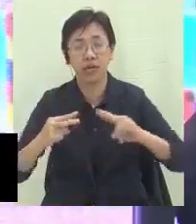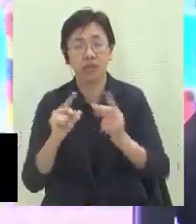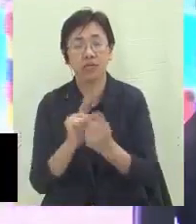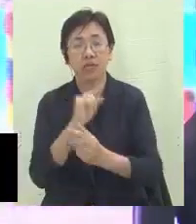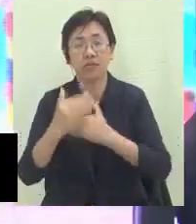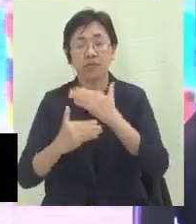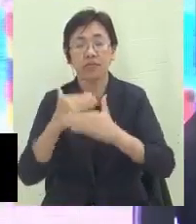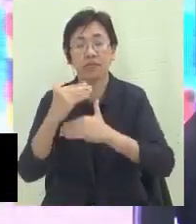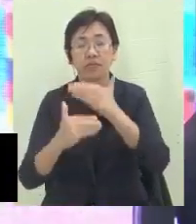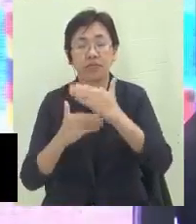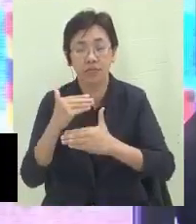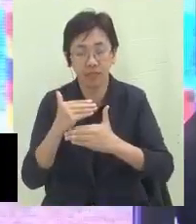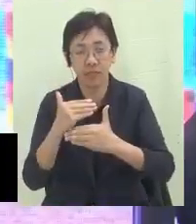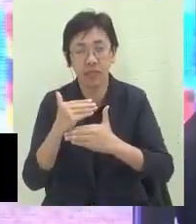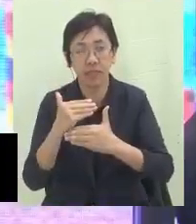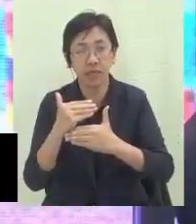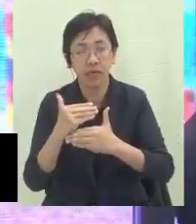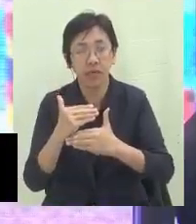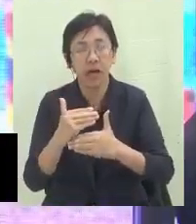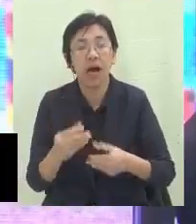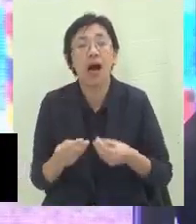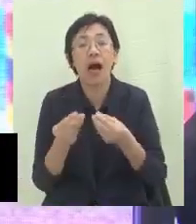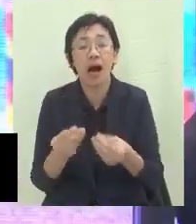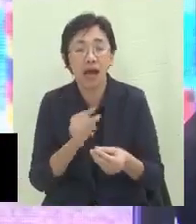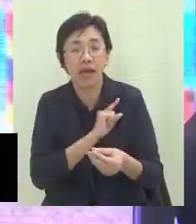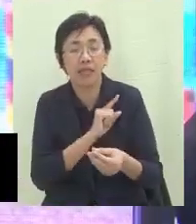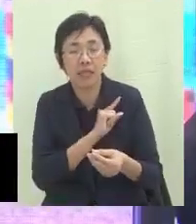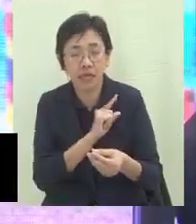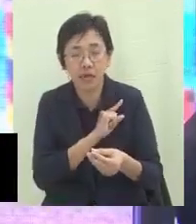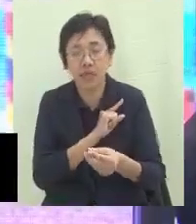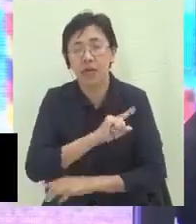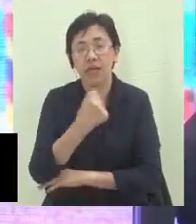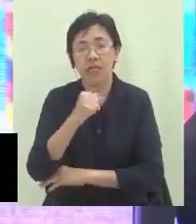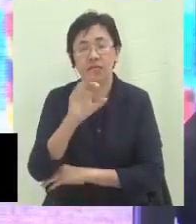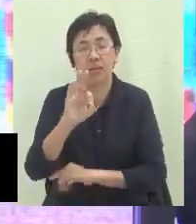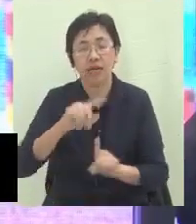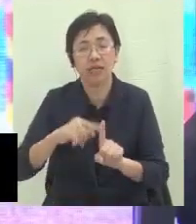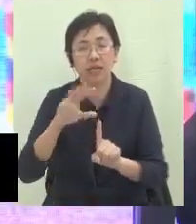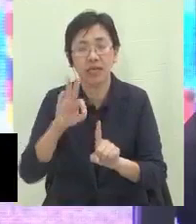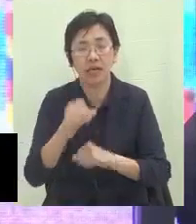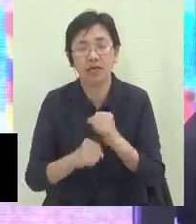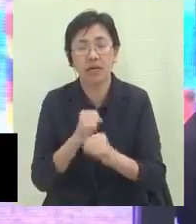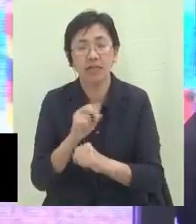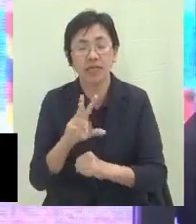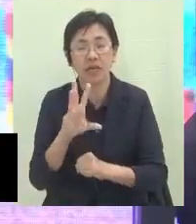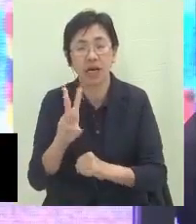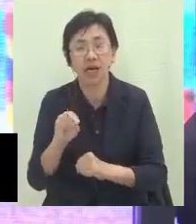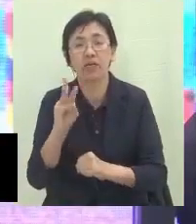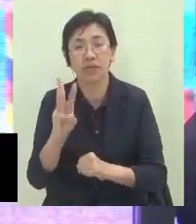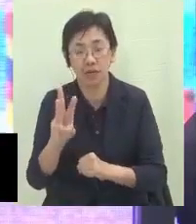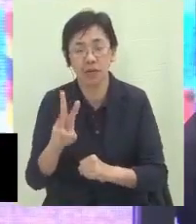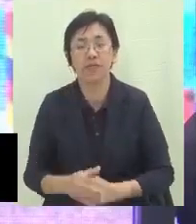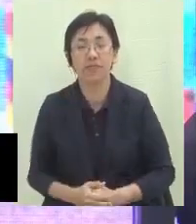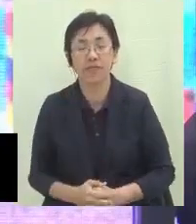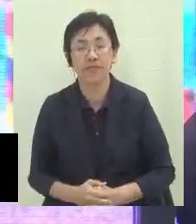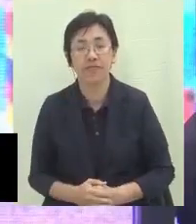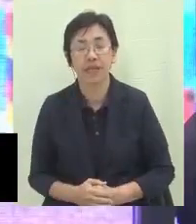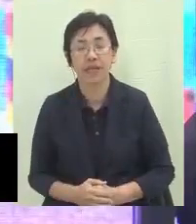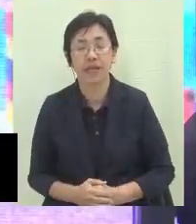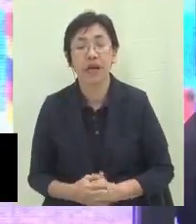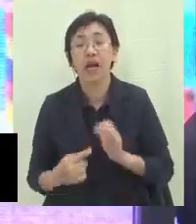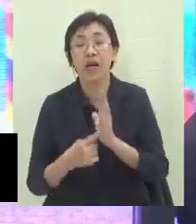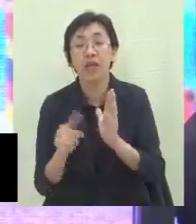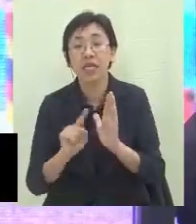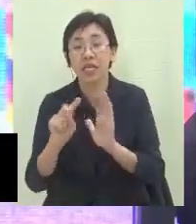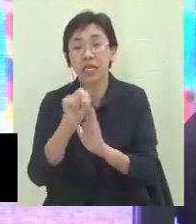สังคมและความมั่นคงของมนุษย์ได้มอบไว้เมื่อวันที่19กันยายน2566และข้อเสน